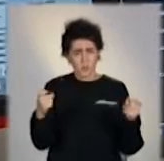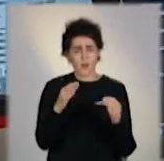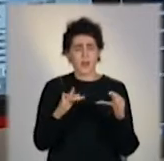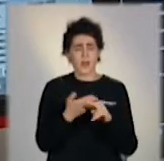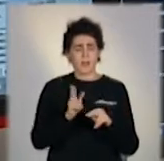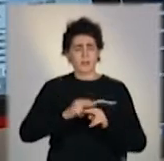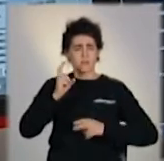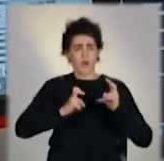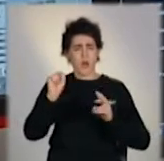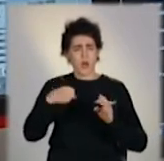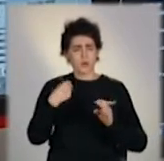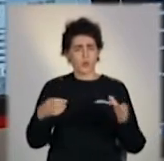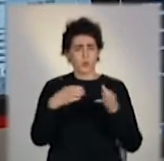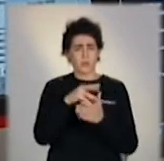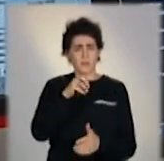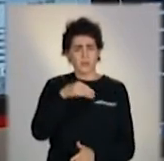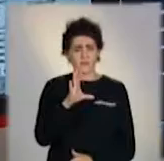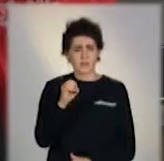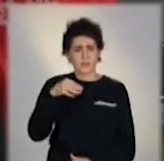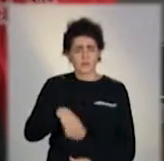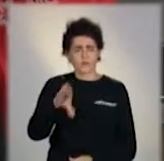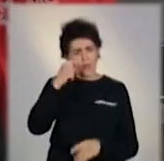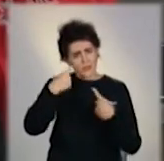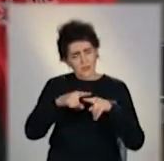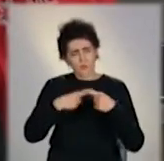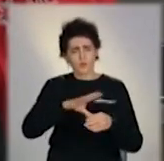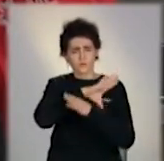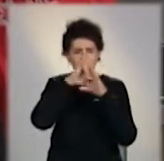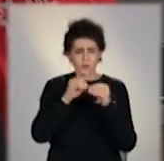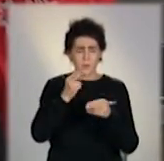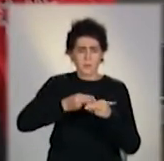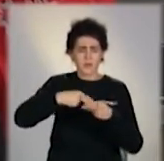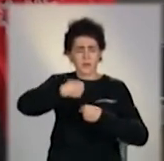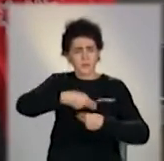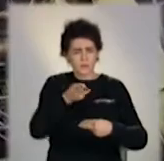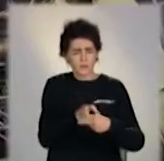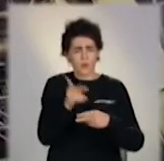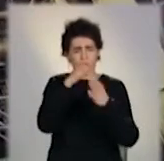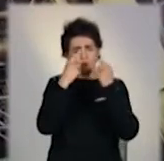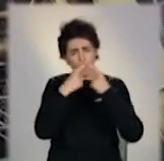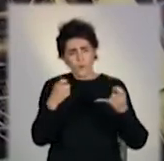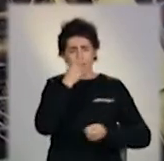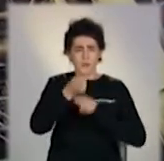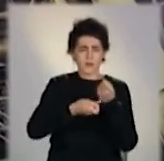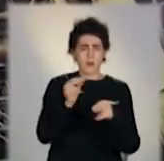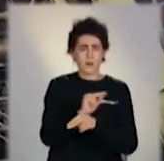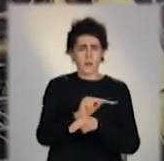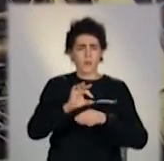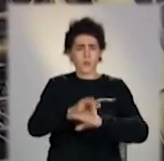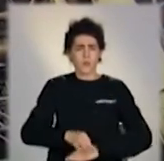групи «Метінвест» діагностику технологічних вузлів та металоконструкцій. Попереджувальні та капітальні ремонти